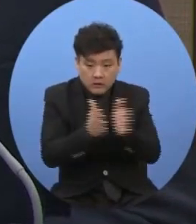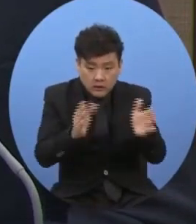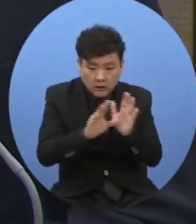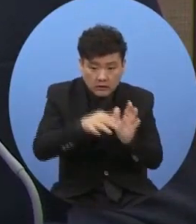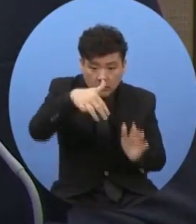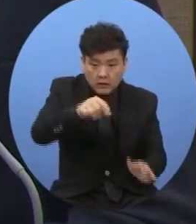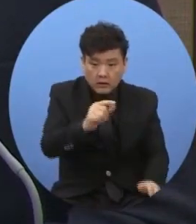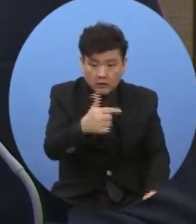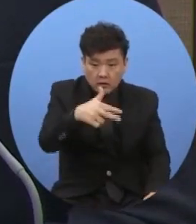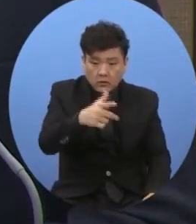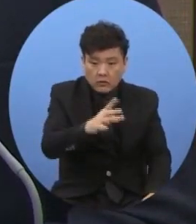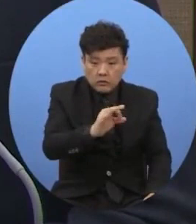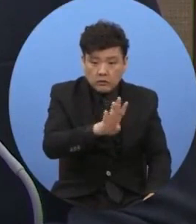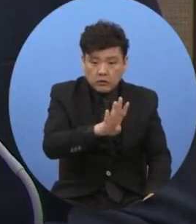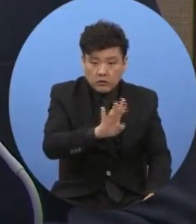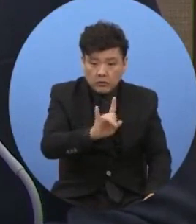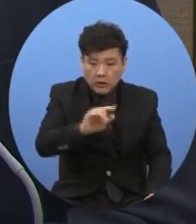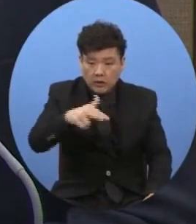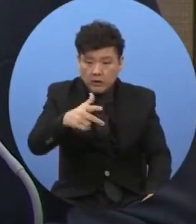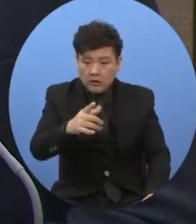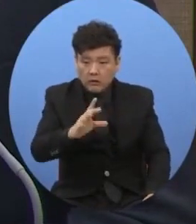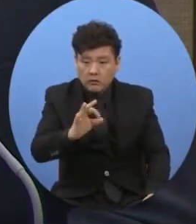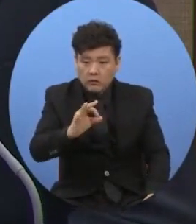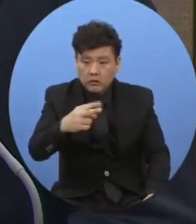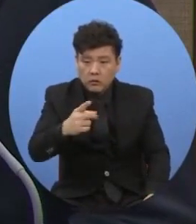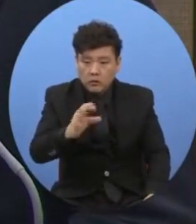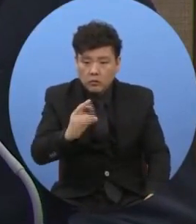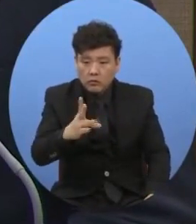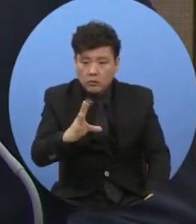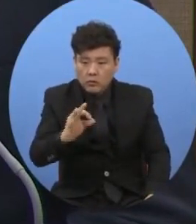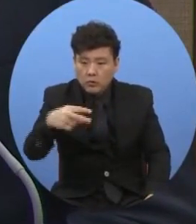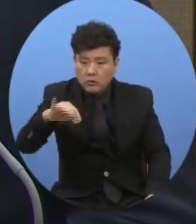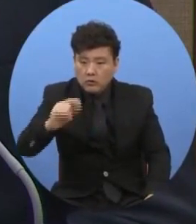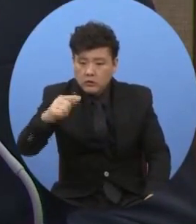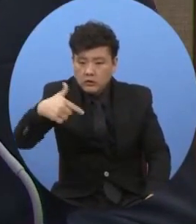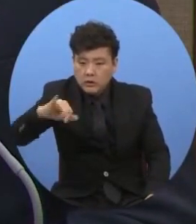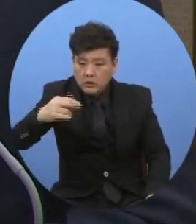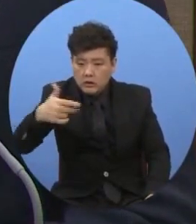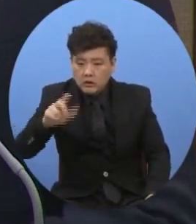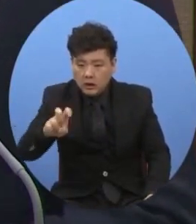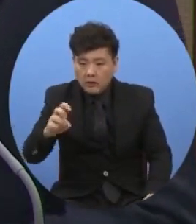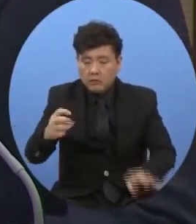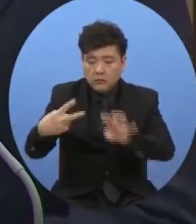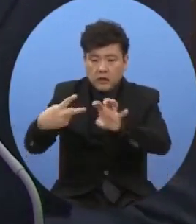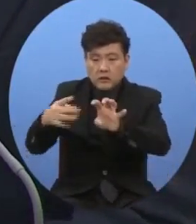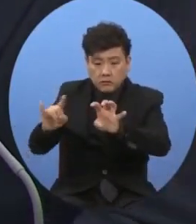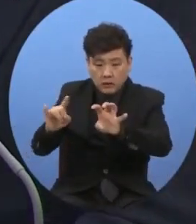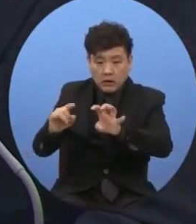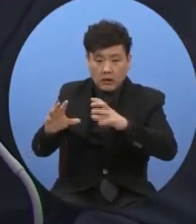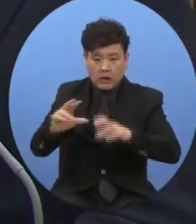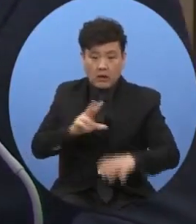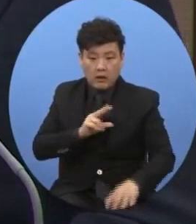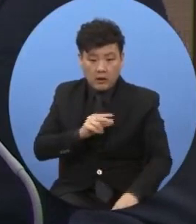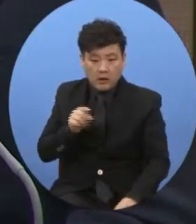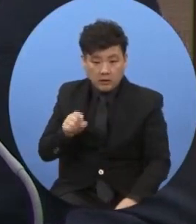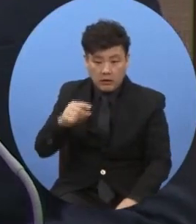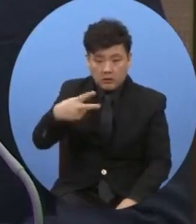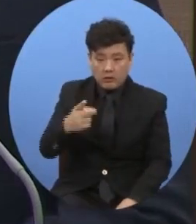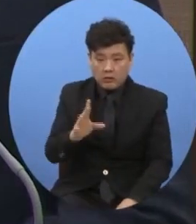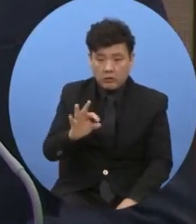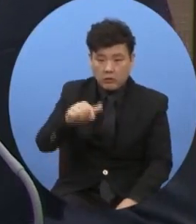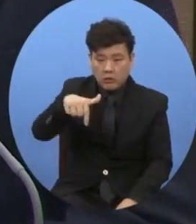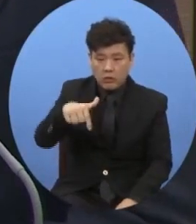천정배, 정동영, 신기남이라고 대표되는 그 당시에 40대의 전문가 출신들이 동교동계 퇴진을 이끈 적이